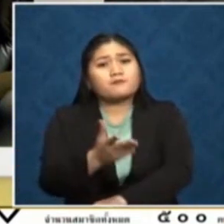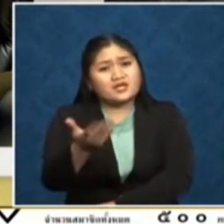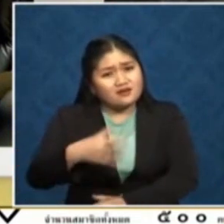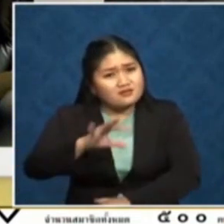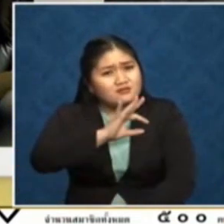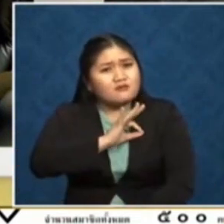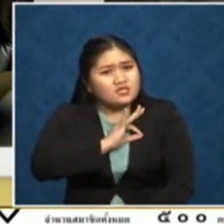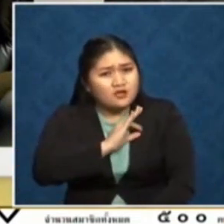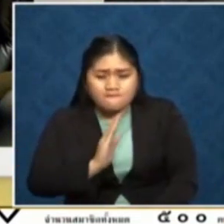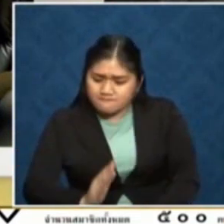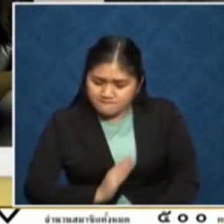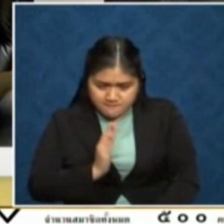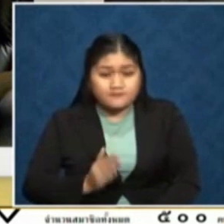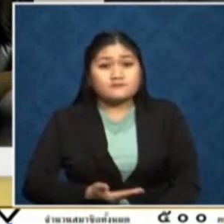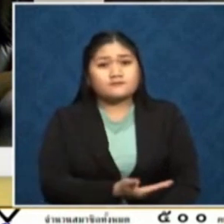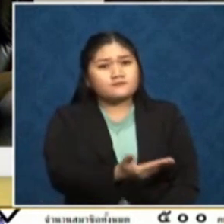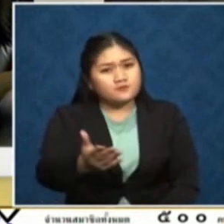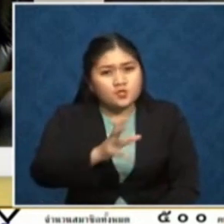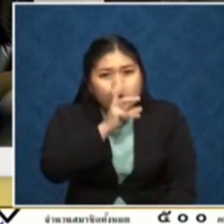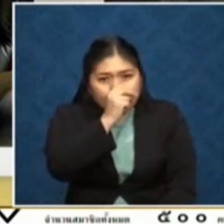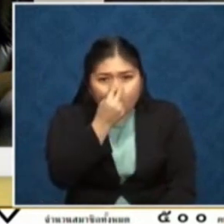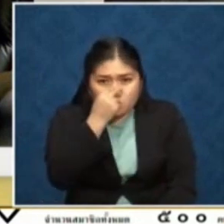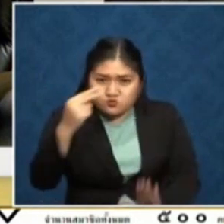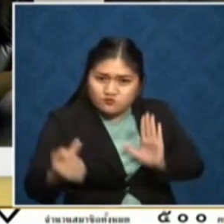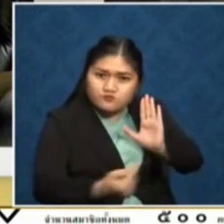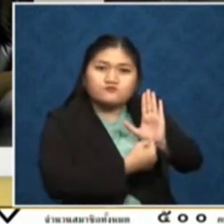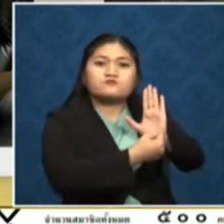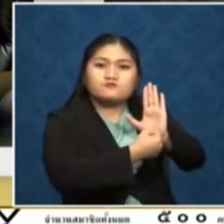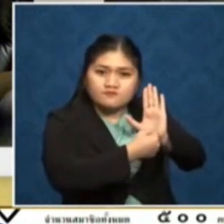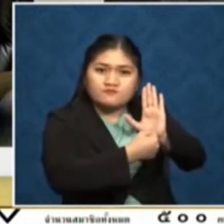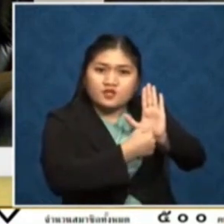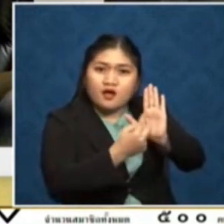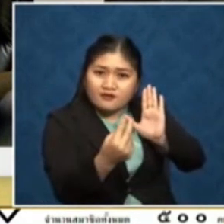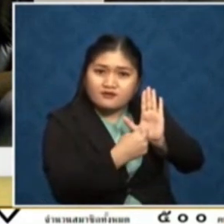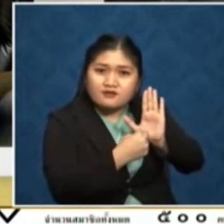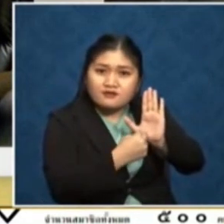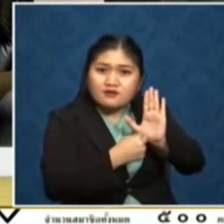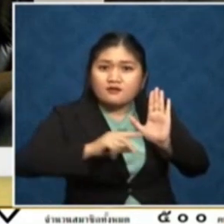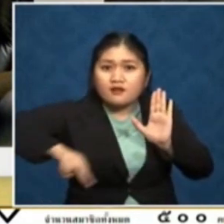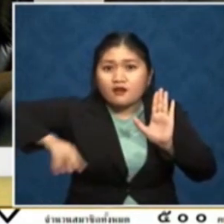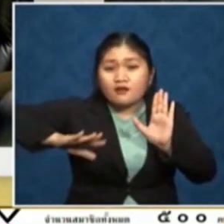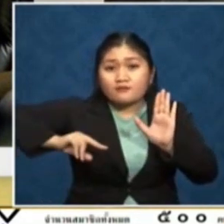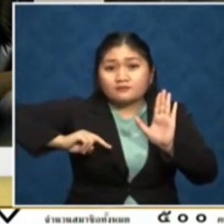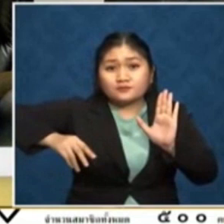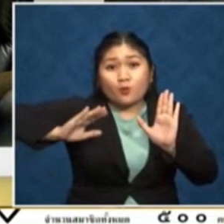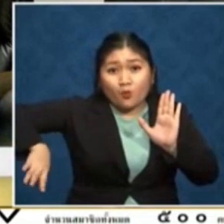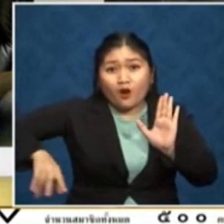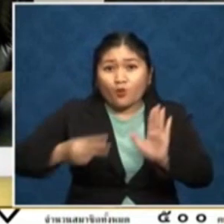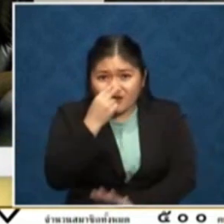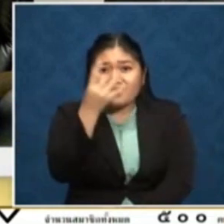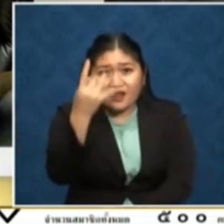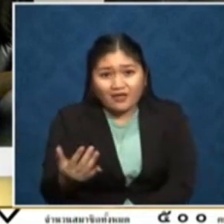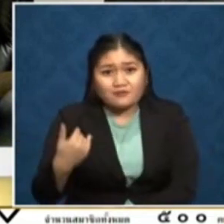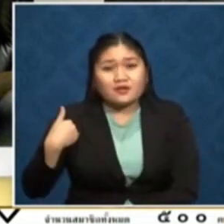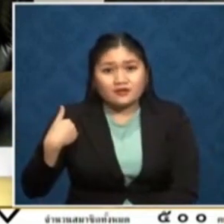แต่กลับถูกบล็อกเพราะเรื่องตรงนี้นะครับท่านประธานครับผมอยากให้ท่านประธานและก็สมาชิ